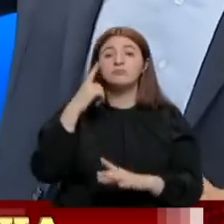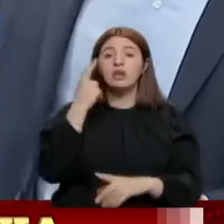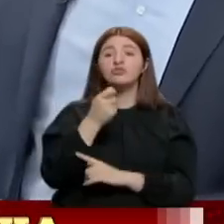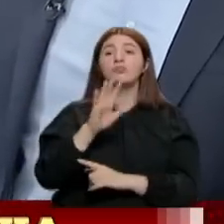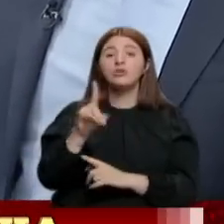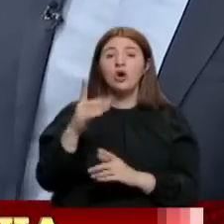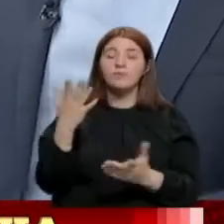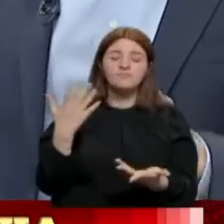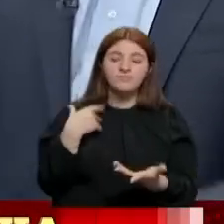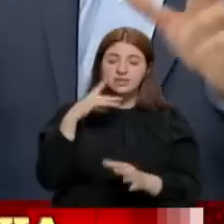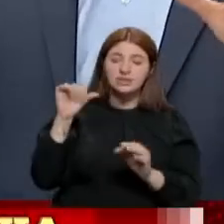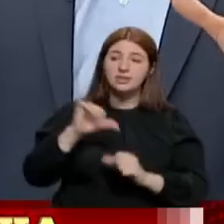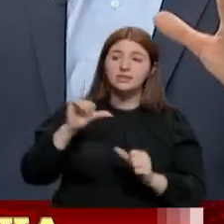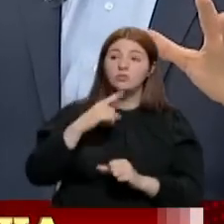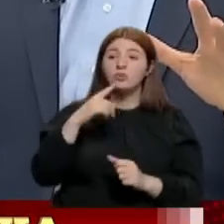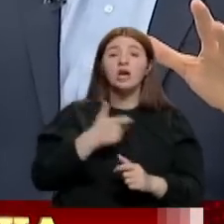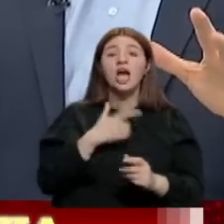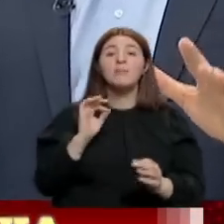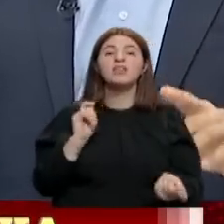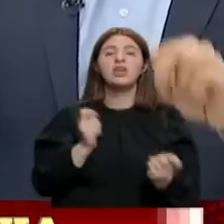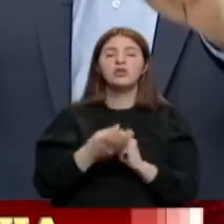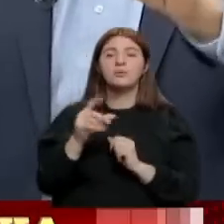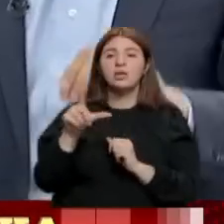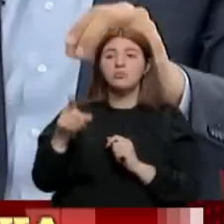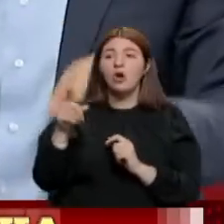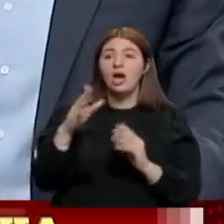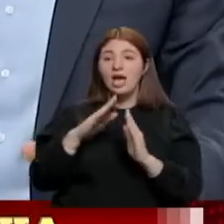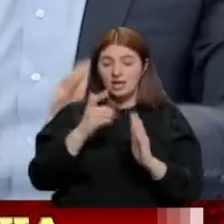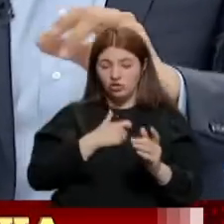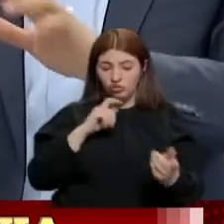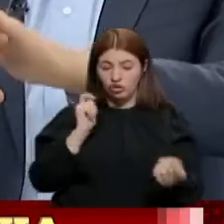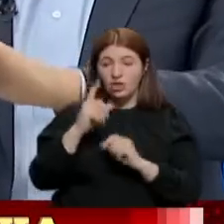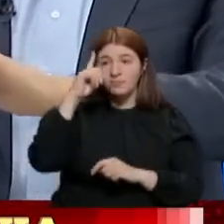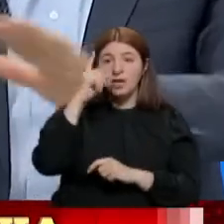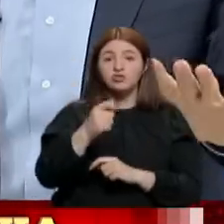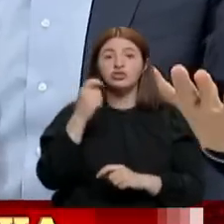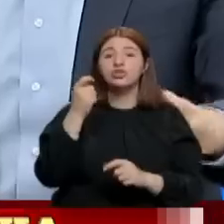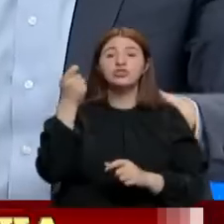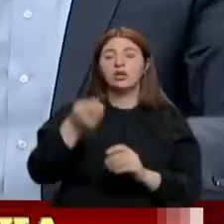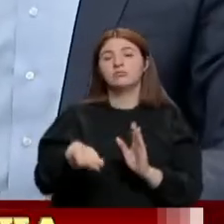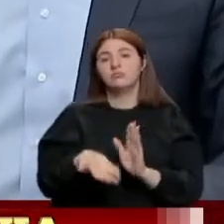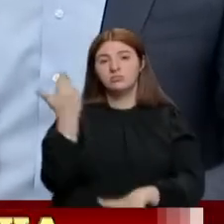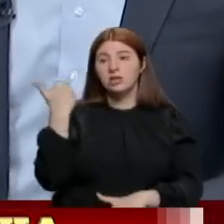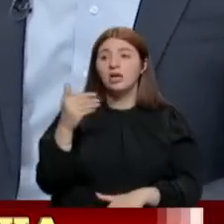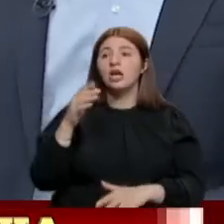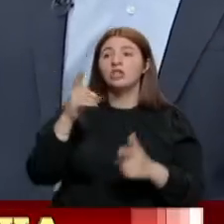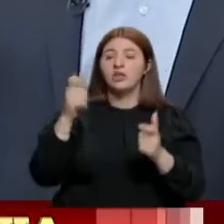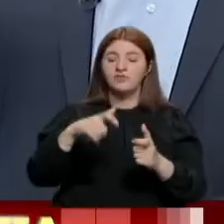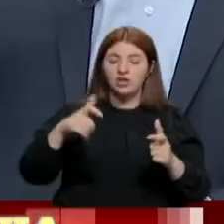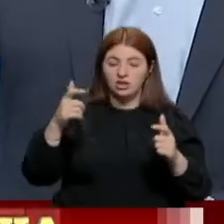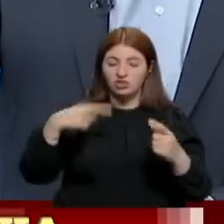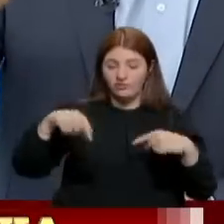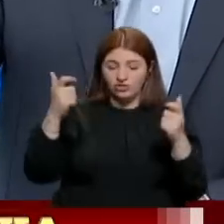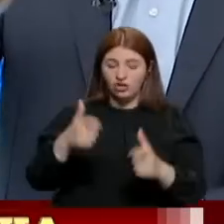binayı inceleyemem diyor. Derhal bu yasayı değiştirmemiz gerekiyor. O yasayı değiştireceğiz, başvuru şartını bir kenara koyacağız. Çevre ve Şehircilik